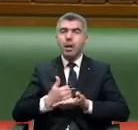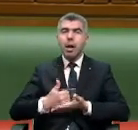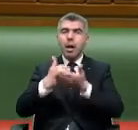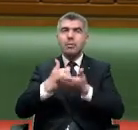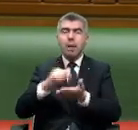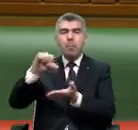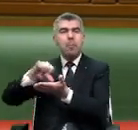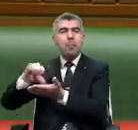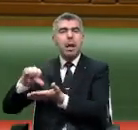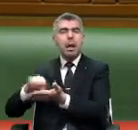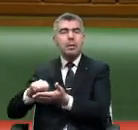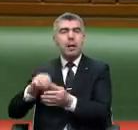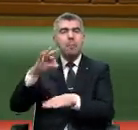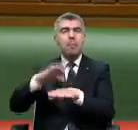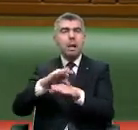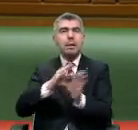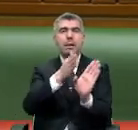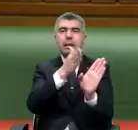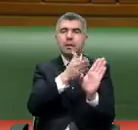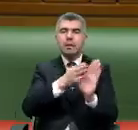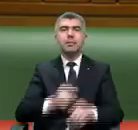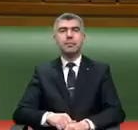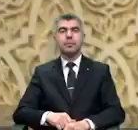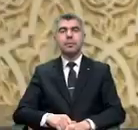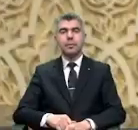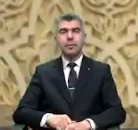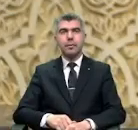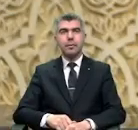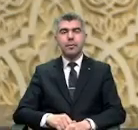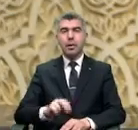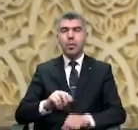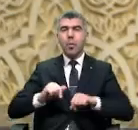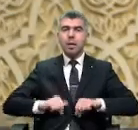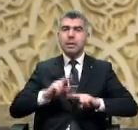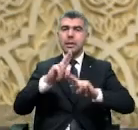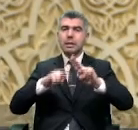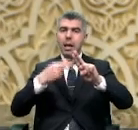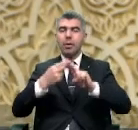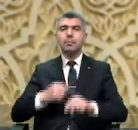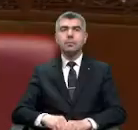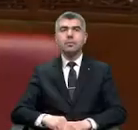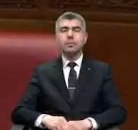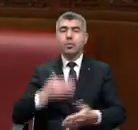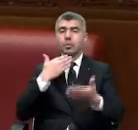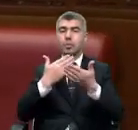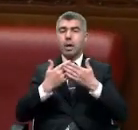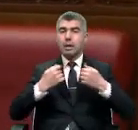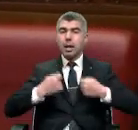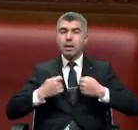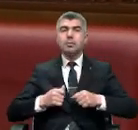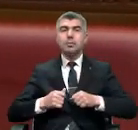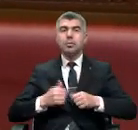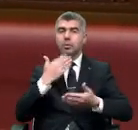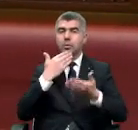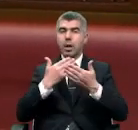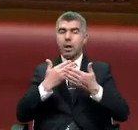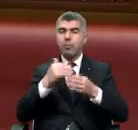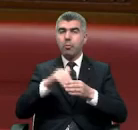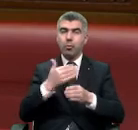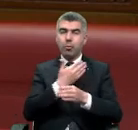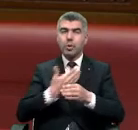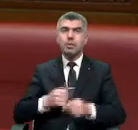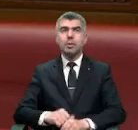الخدمات الصحية بمراكز علاج الأمراض النفسية. شكرا. شكرا السيدة المستشارة المحترمة. كلمة السيد الوزير. الرئيس، شكرا السيدة المستشارة